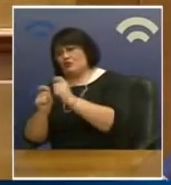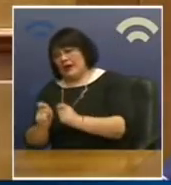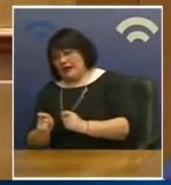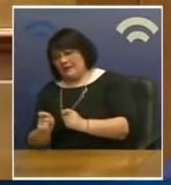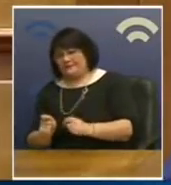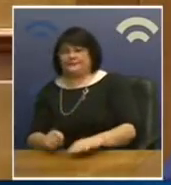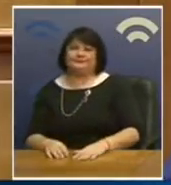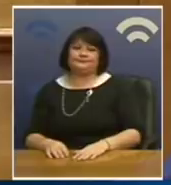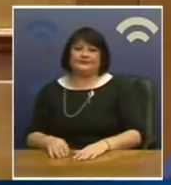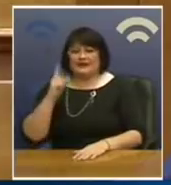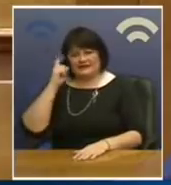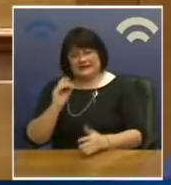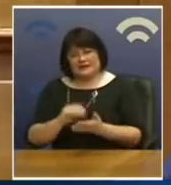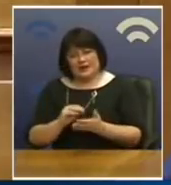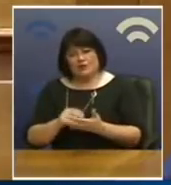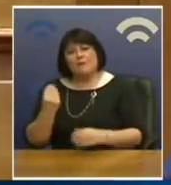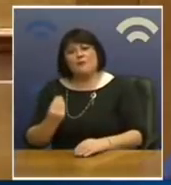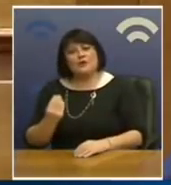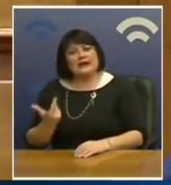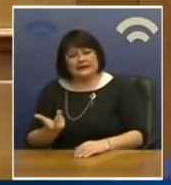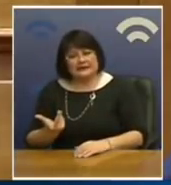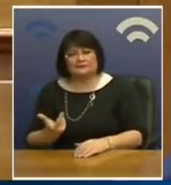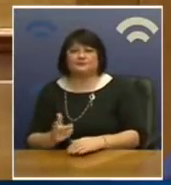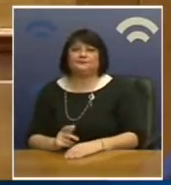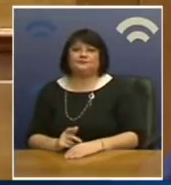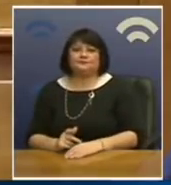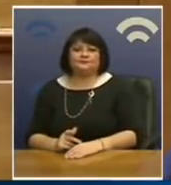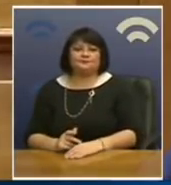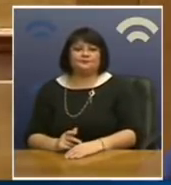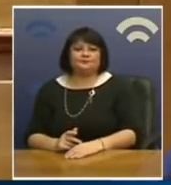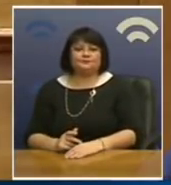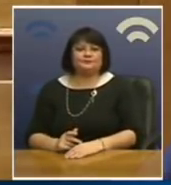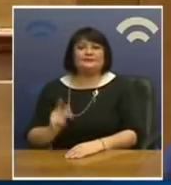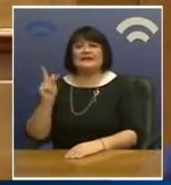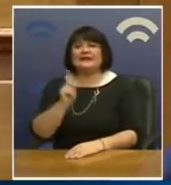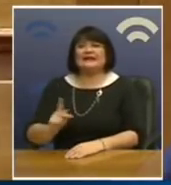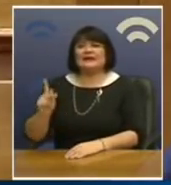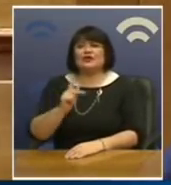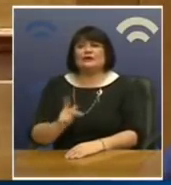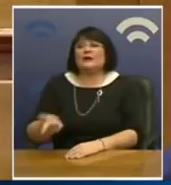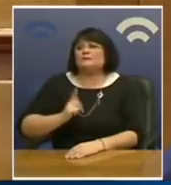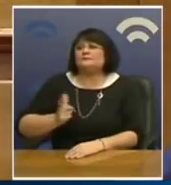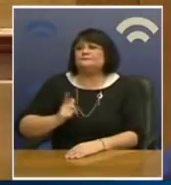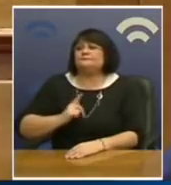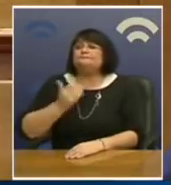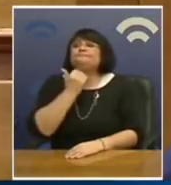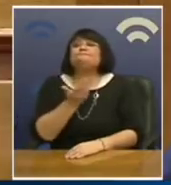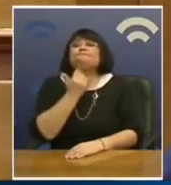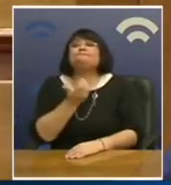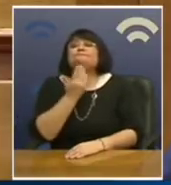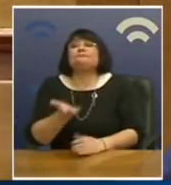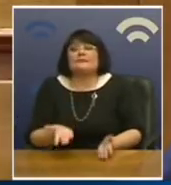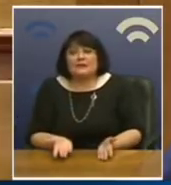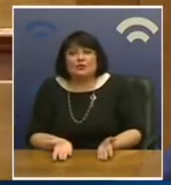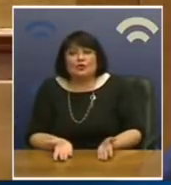Γνωρίζαμε όμως επίσης πολύ καλά ότι η κοινωνία δεν μπορεί να περιμένει άλλο, διότι